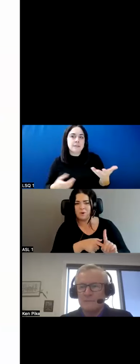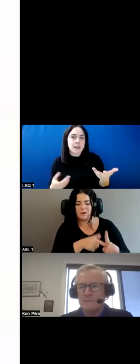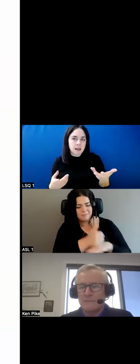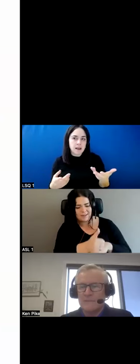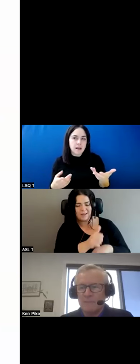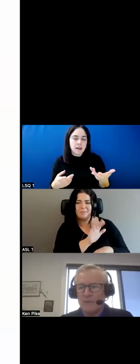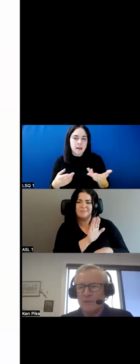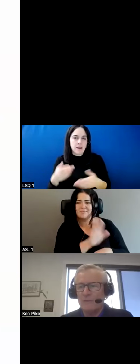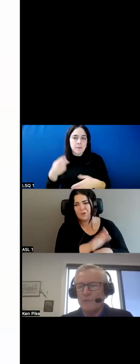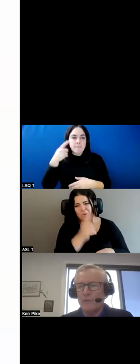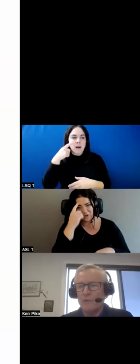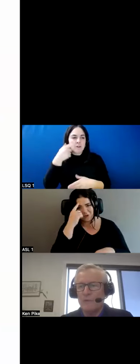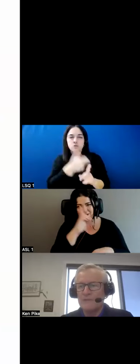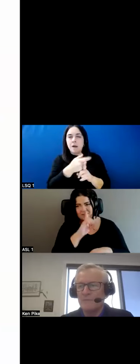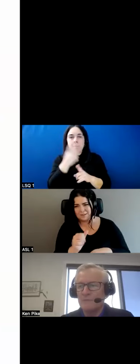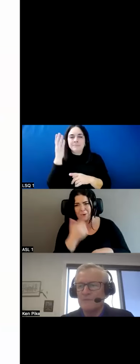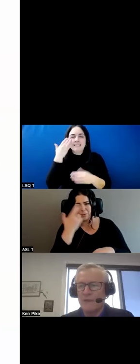santé.